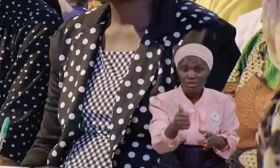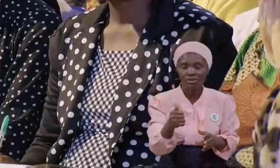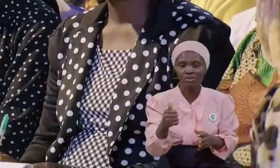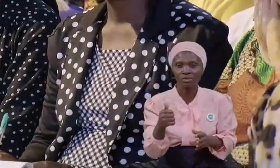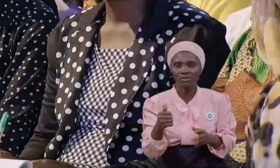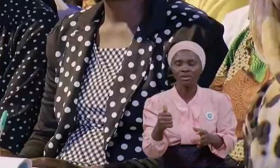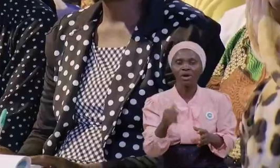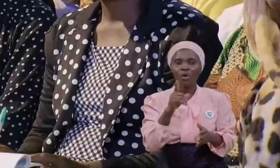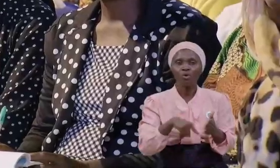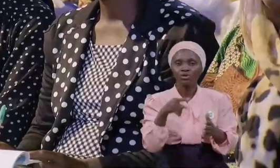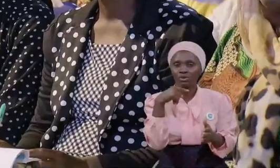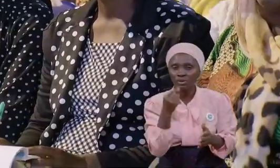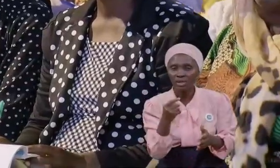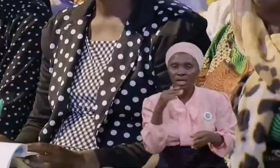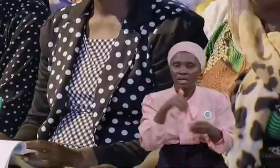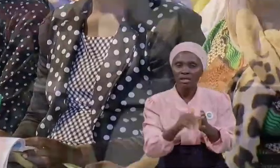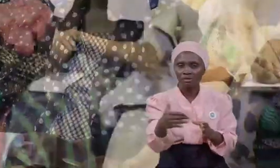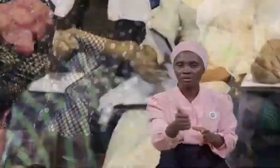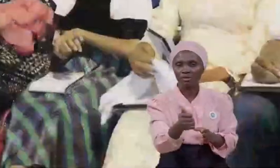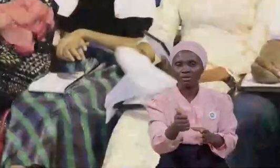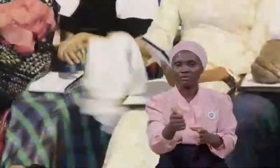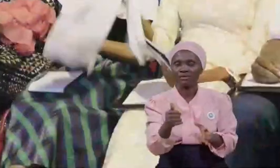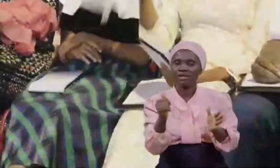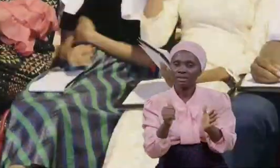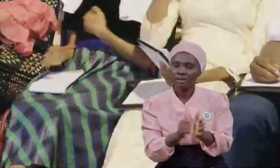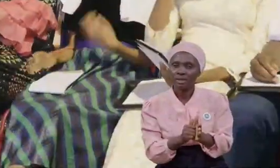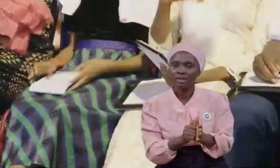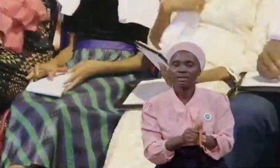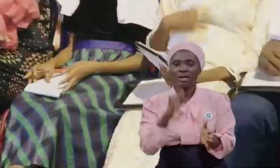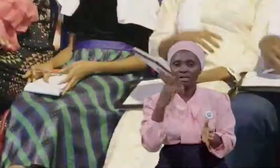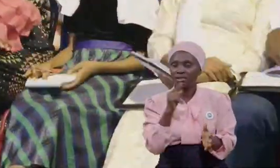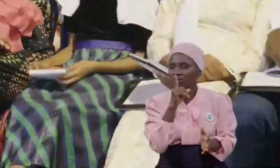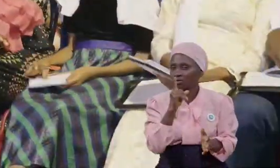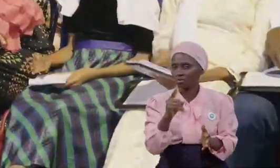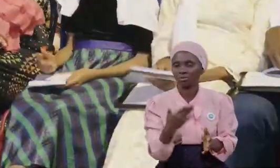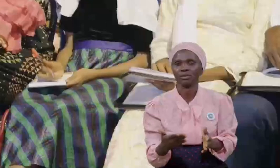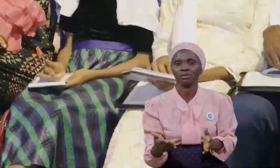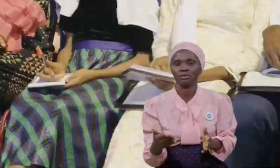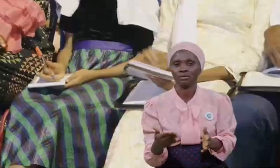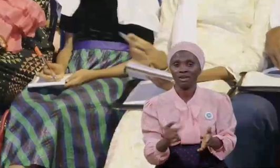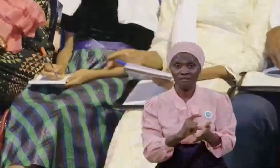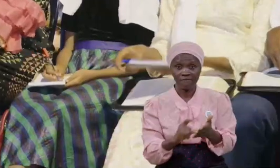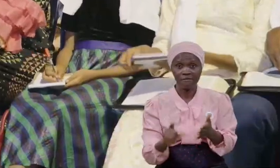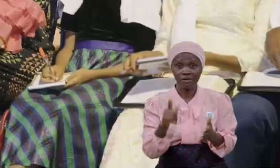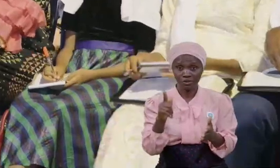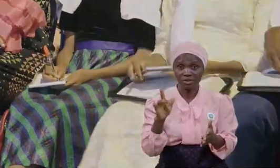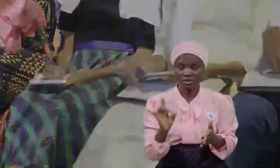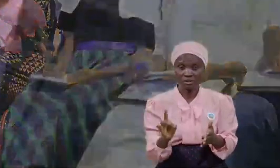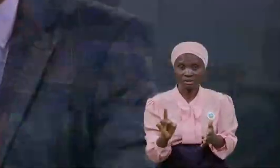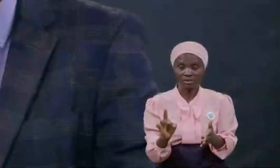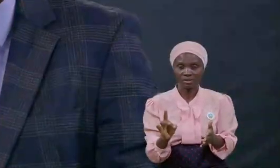en toi-même. C'est ça la vraie chose. Verset 28. Verset 28. Et